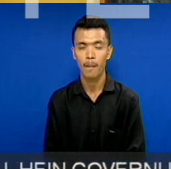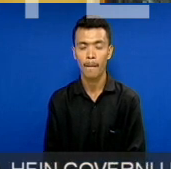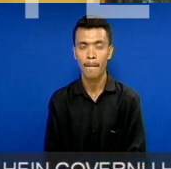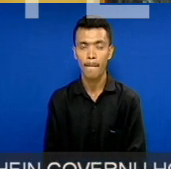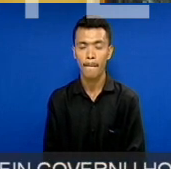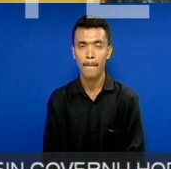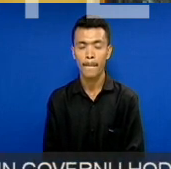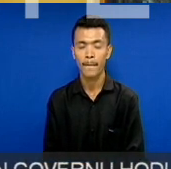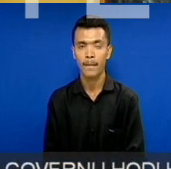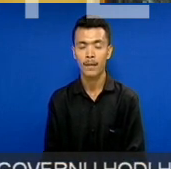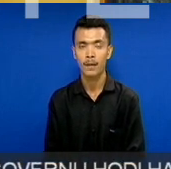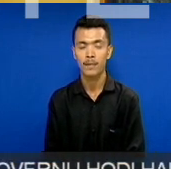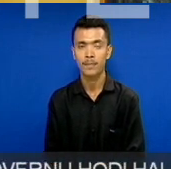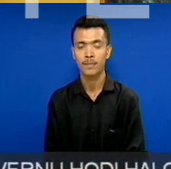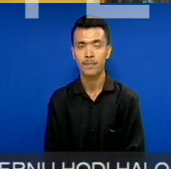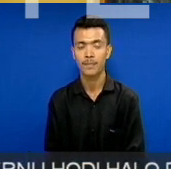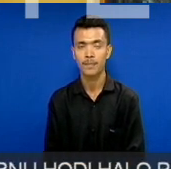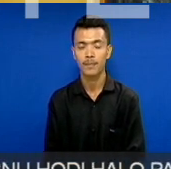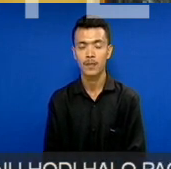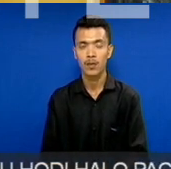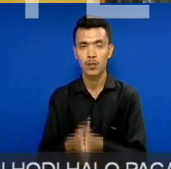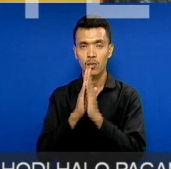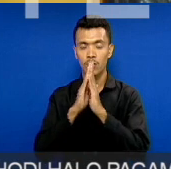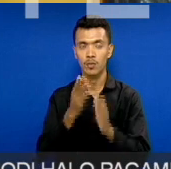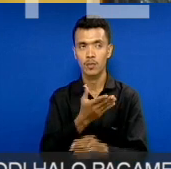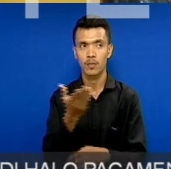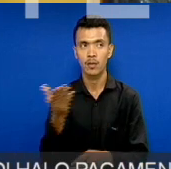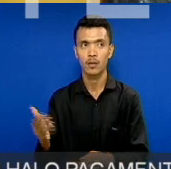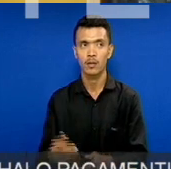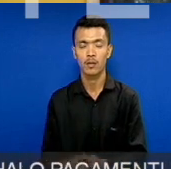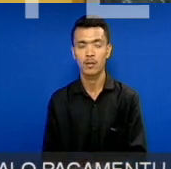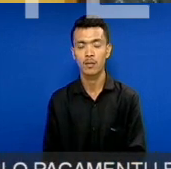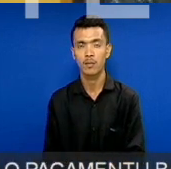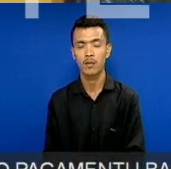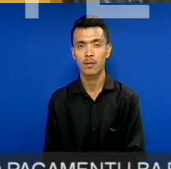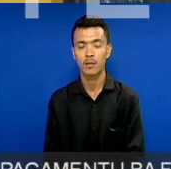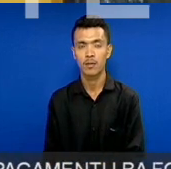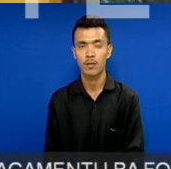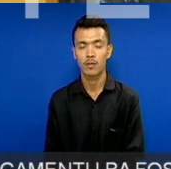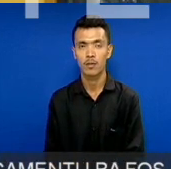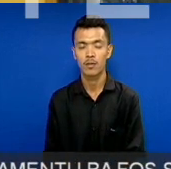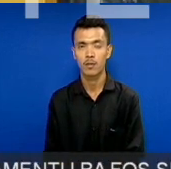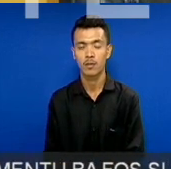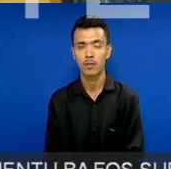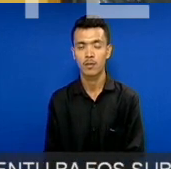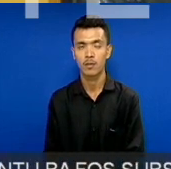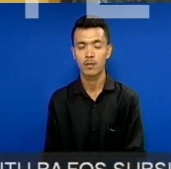Né, pergunta para o Bahá. Né, Bahá, você vai depois, ao carastera, e informação na rua, se ele quer